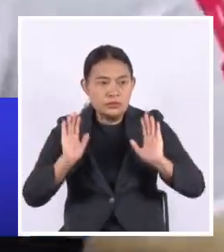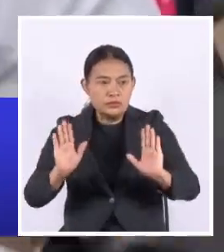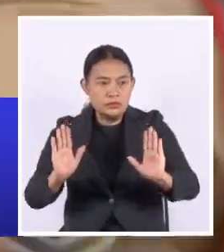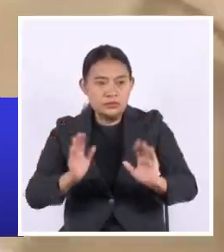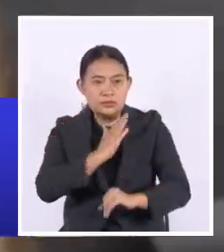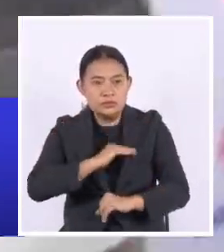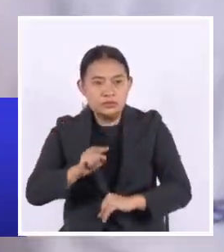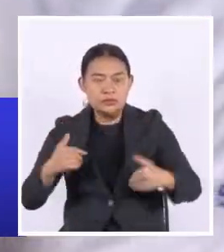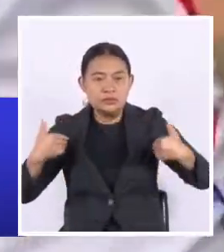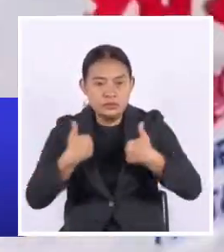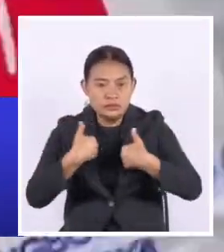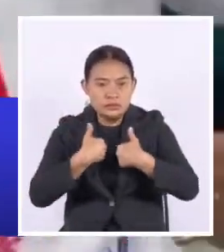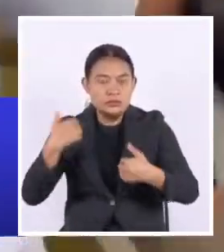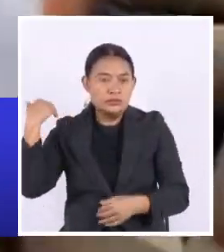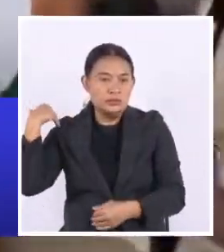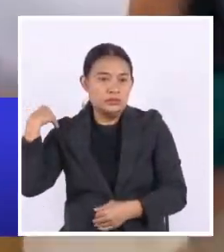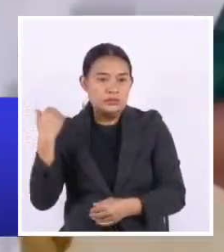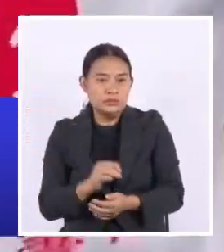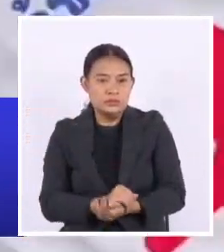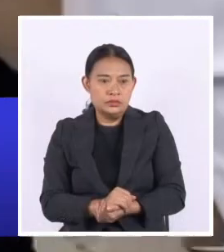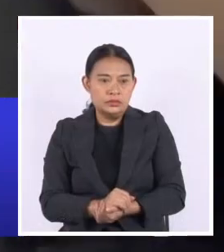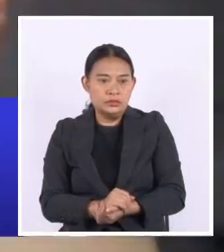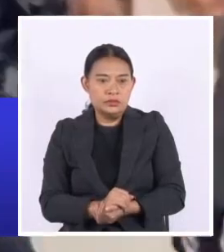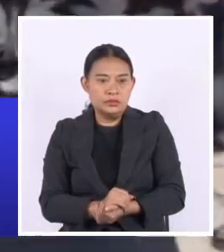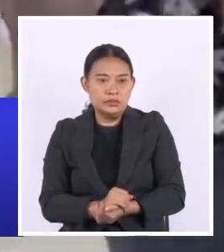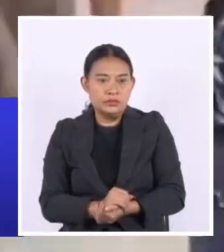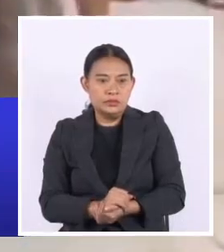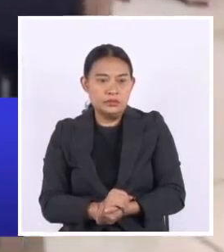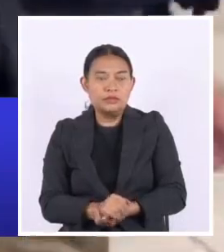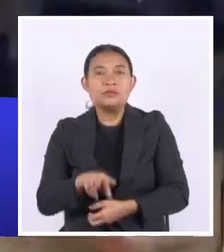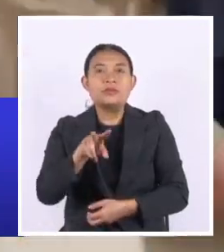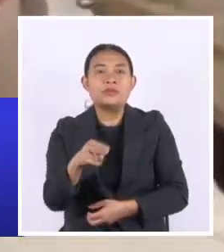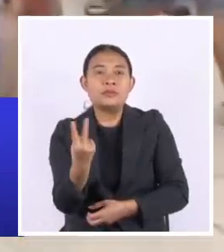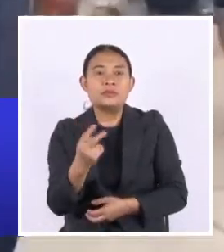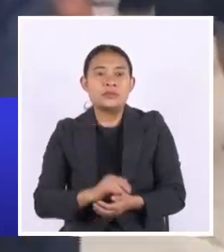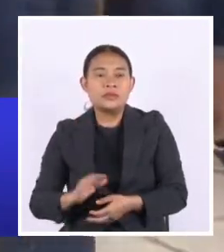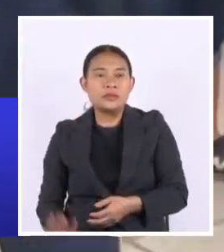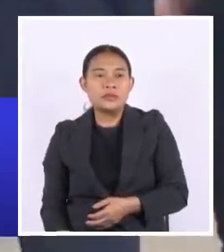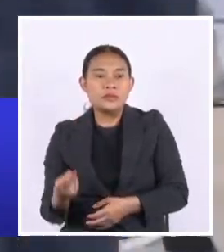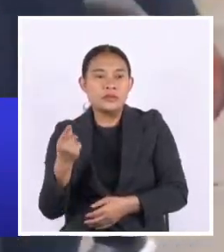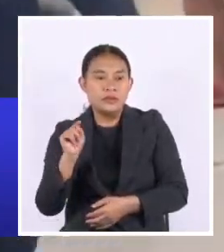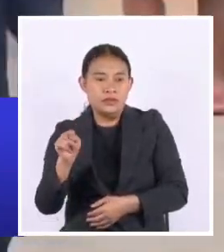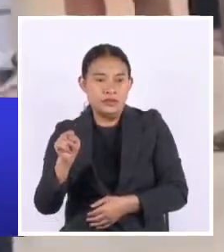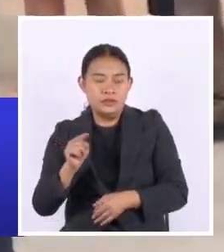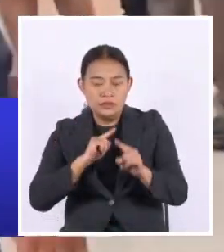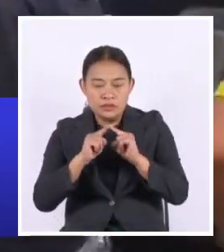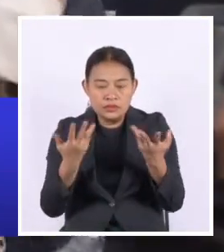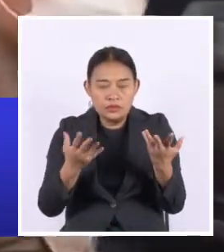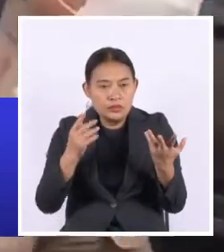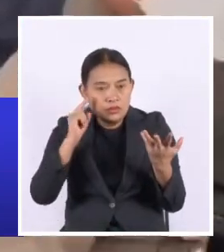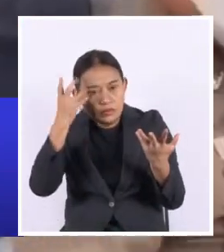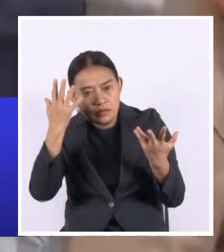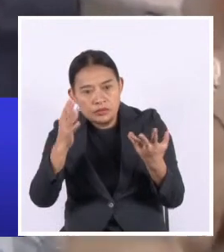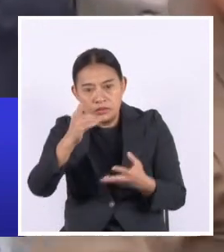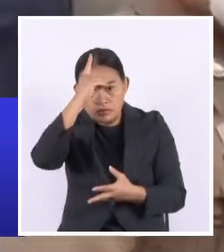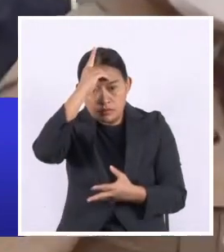ที่เหนื่อยคุณผู้ชมนับดูดีเจ้าหน้าที่กี่นายนะนั่นอ่ะคือเหนื่อยเพราะว่าทั้งผัวทั้งเมีย แล้วไหนจะมาอีกด้วยไง เนื้อพูดก็ไม่รู้เรื่องด้วยเป็นภาษาเยอรมันด้วย แม่ง